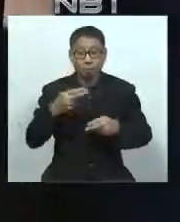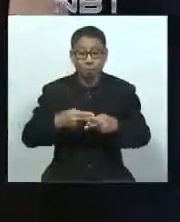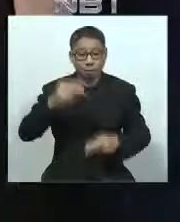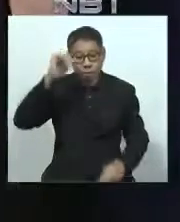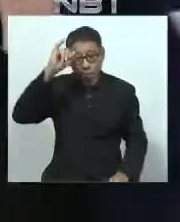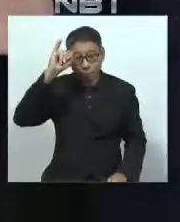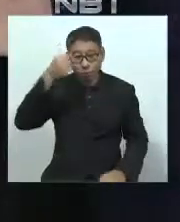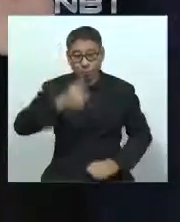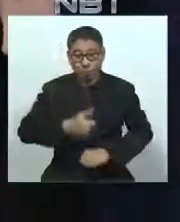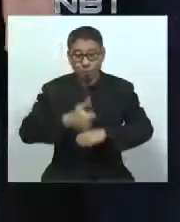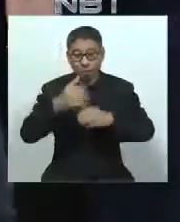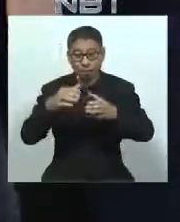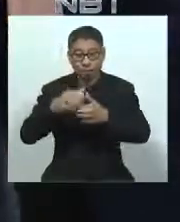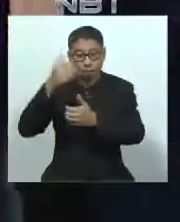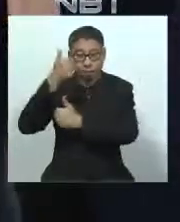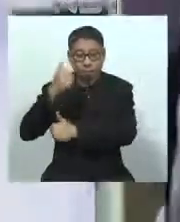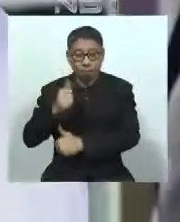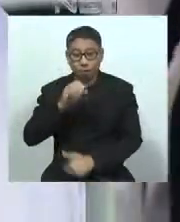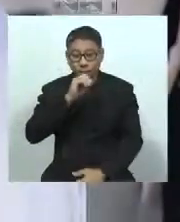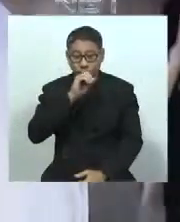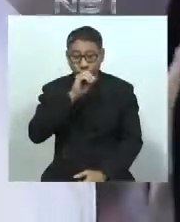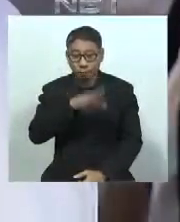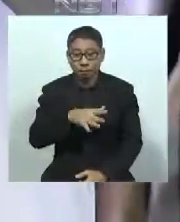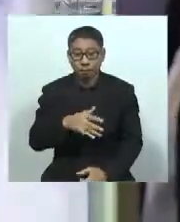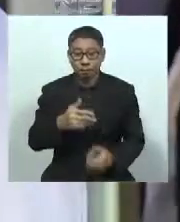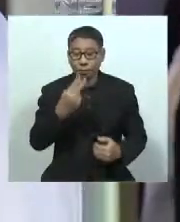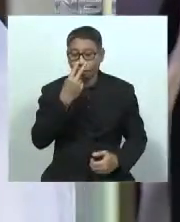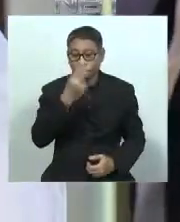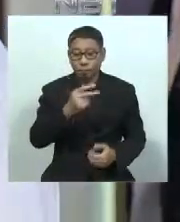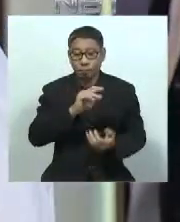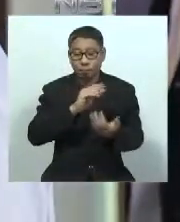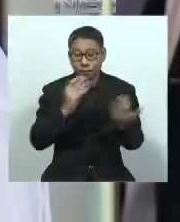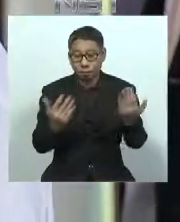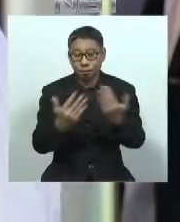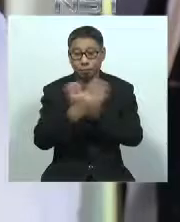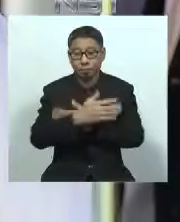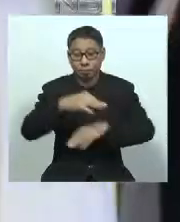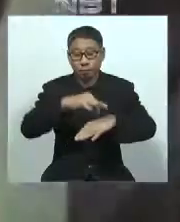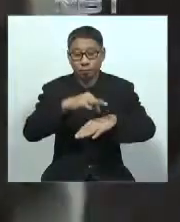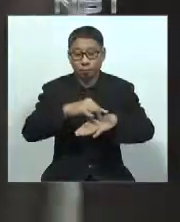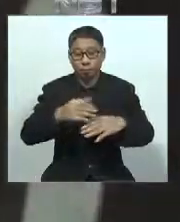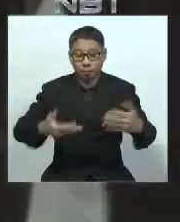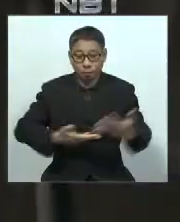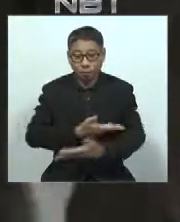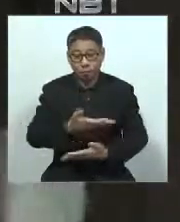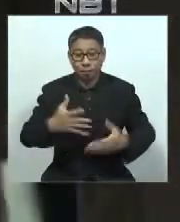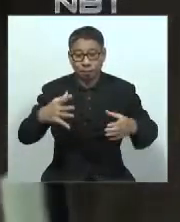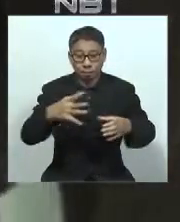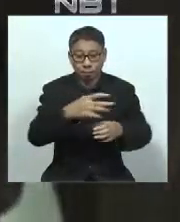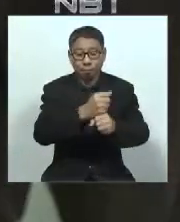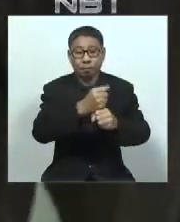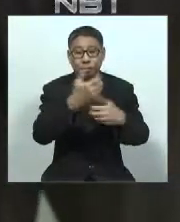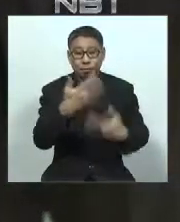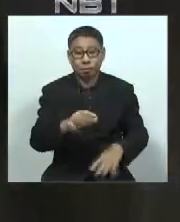รินทร์ลักษณวิศิษฐ์หัวหน้าพรรคประชาธิปัตย์ก็ออกมาระบุว่ายังไม่เห็นสัญญาณการเปลี่ยนแปลงตำแหน่งจากที่เคยหารือแล้วก็ได้ข้อสรุปกันไว้แ